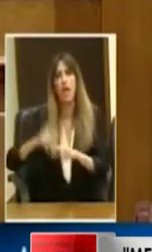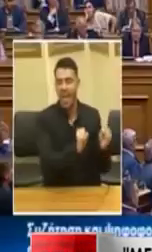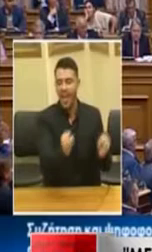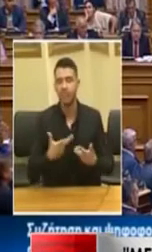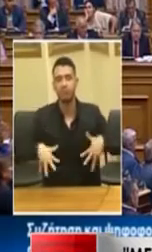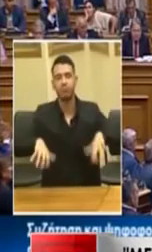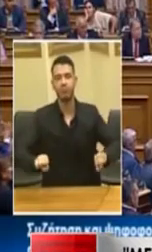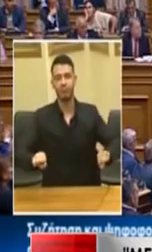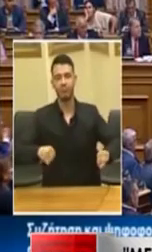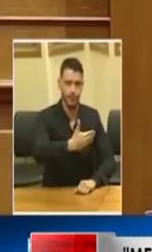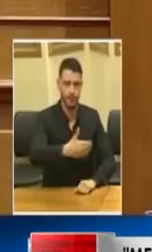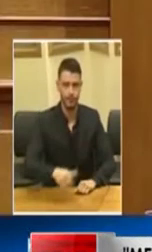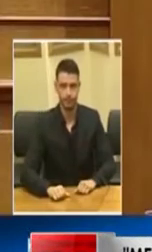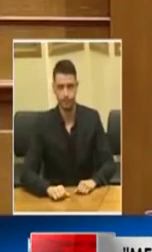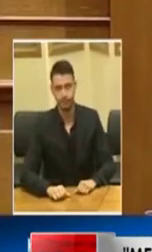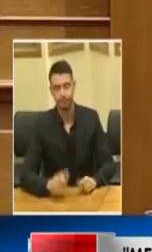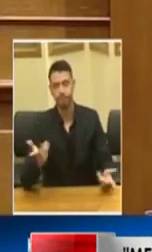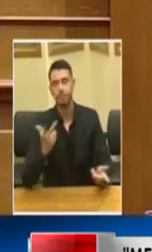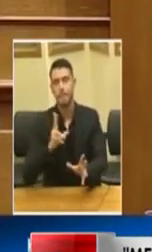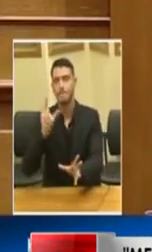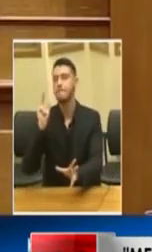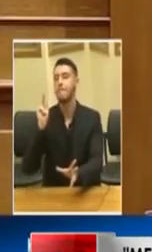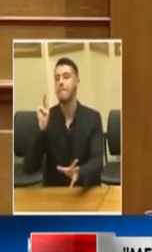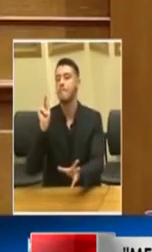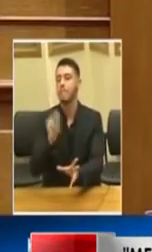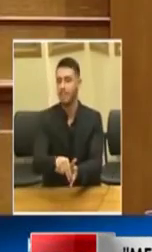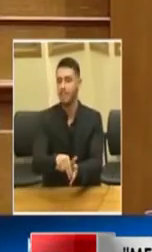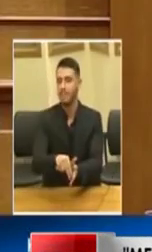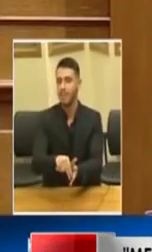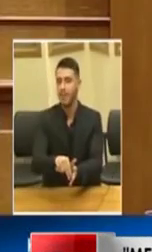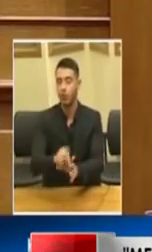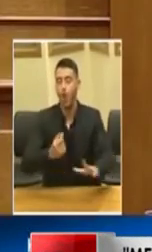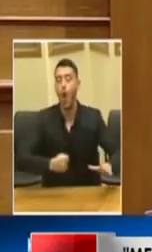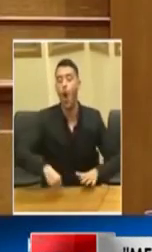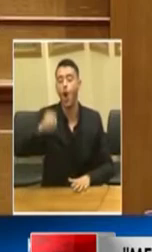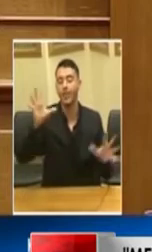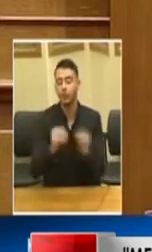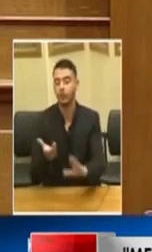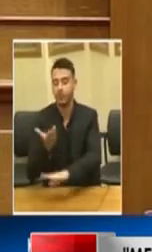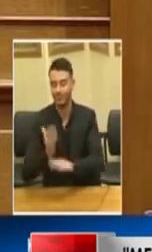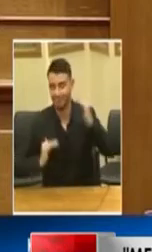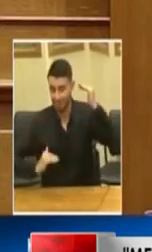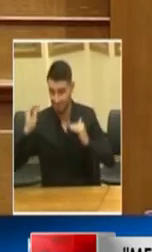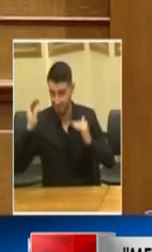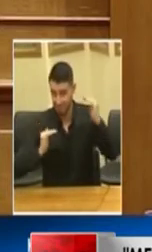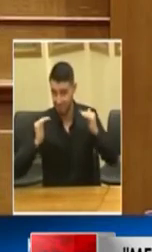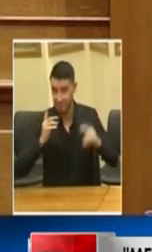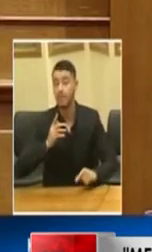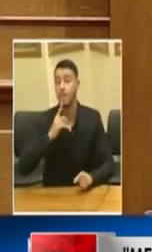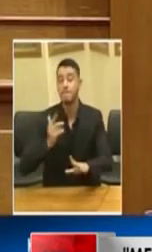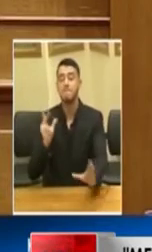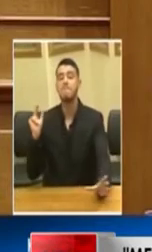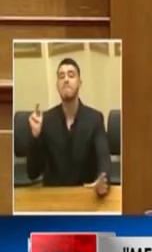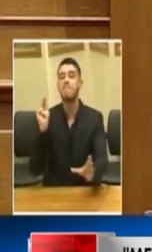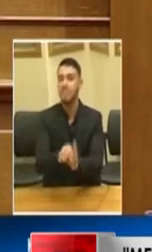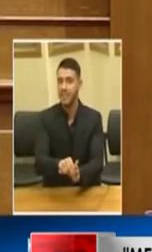χώρας. Σφοδρότατη επίθεση στον Πρωθυπουργό Αλέξη Τσίπρα εξαπέλυσε ο αρχηγός της αξιωματικής αντιπολίτευσης Κυριάκος Μητσοτάκης.